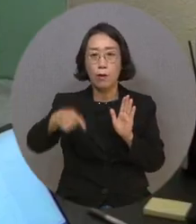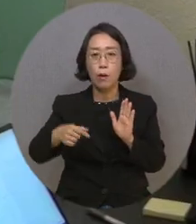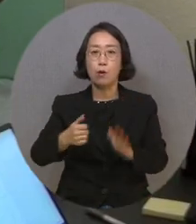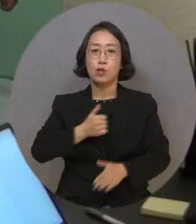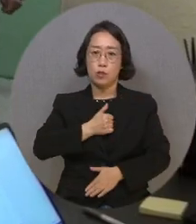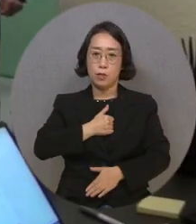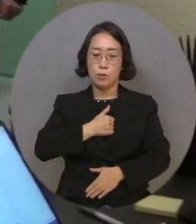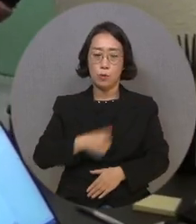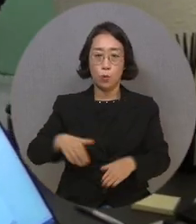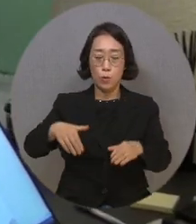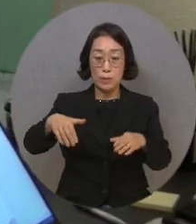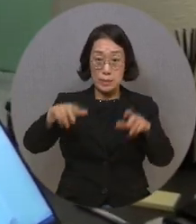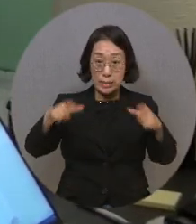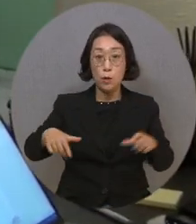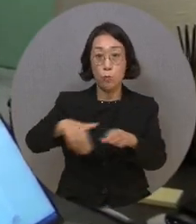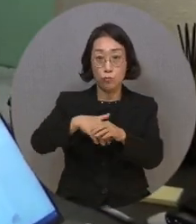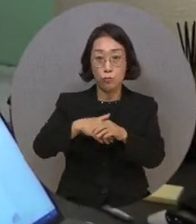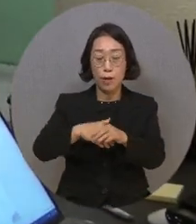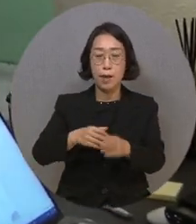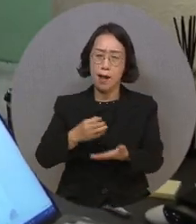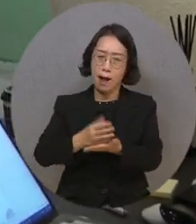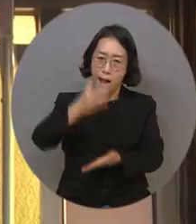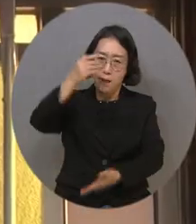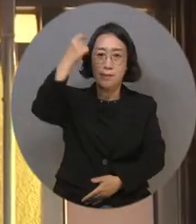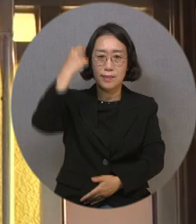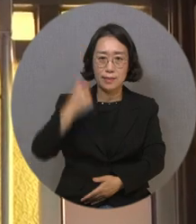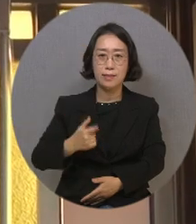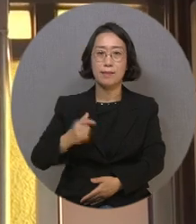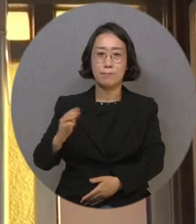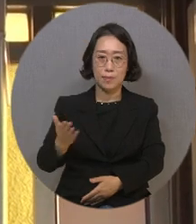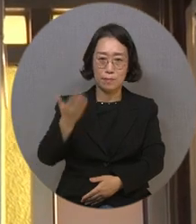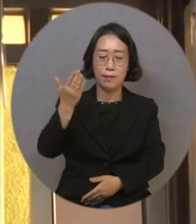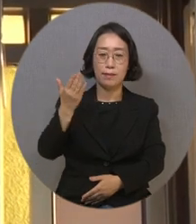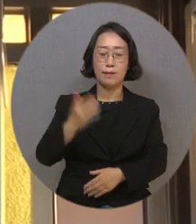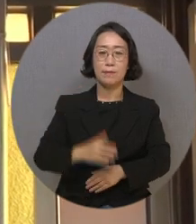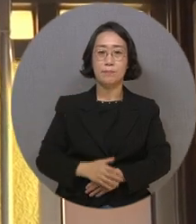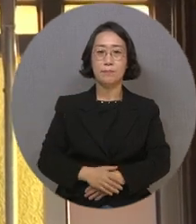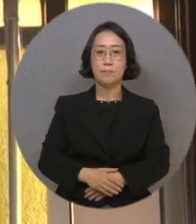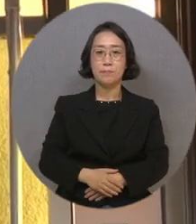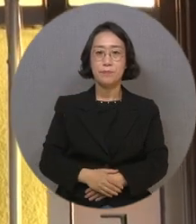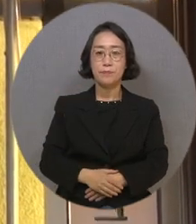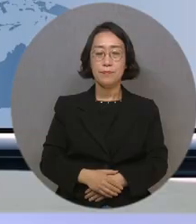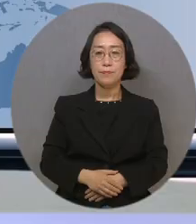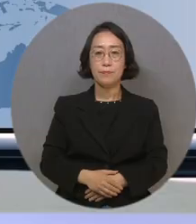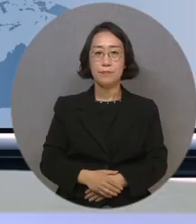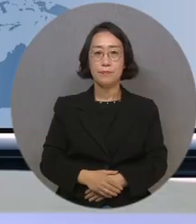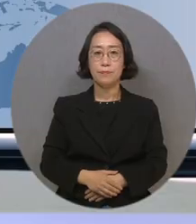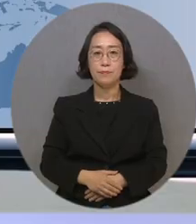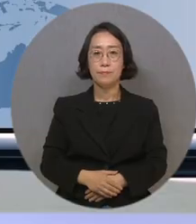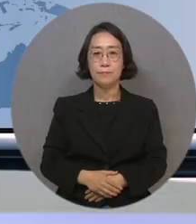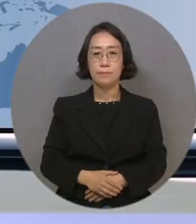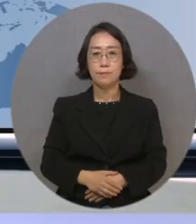확립과 지역문화의 가치를 높여가고 있습니다. 복지TV 경기방송 정우선입니다.